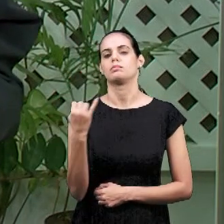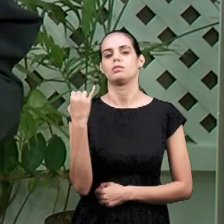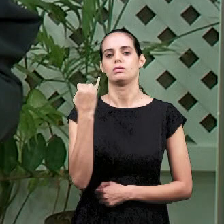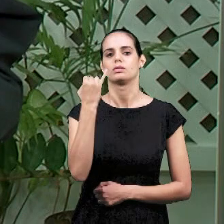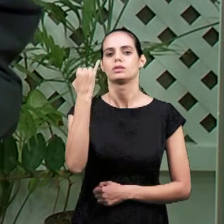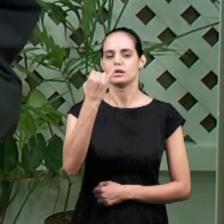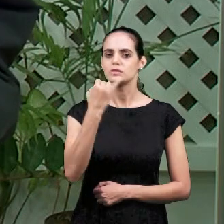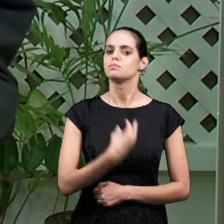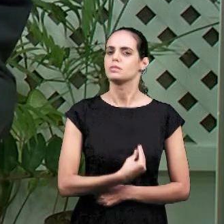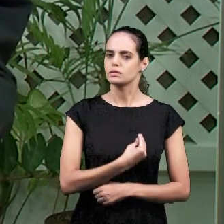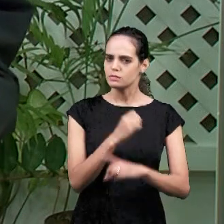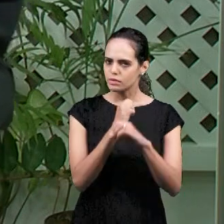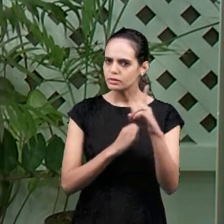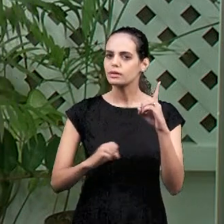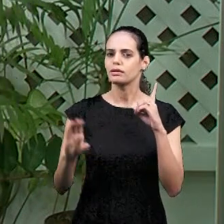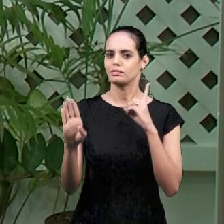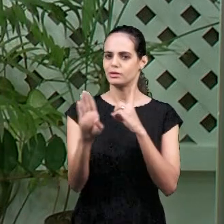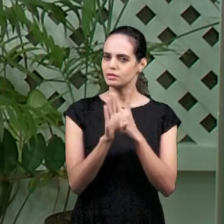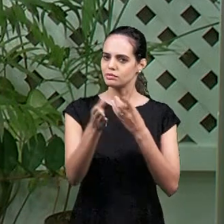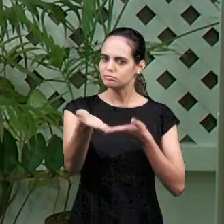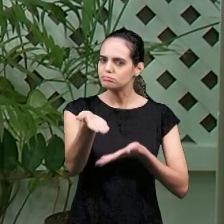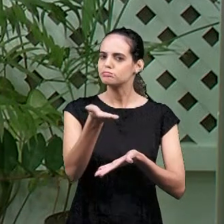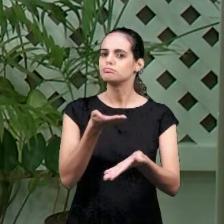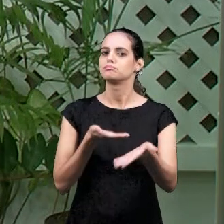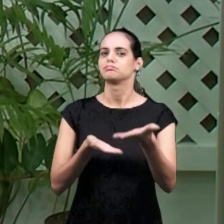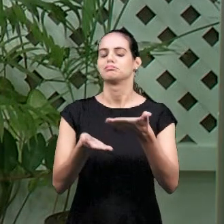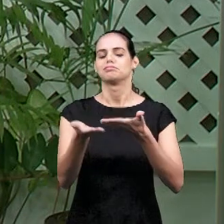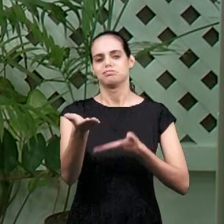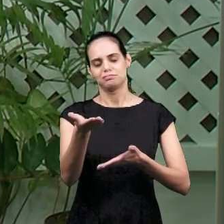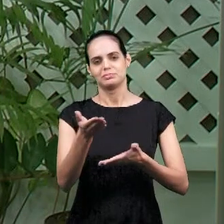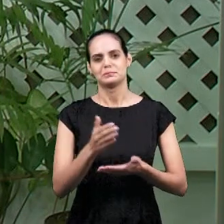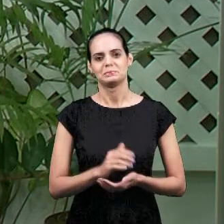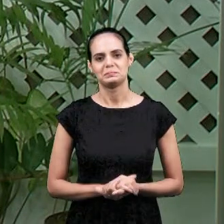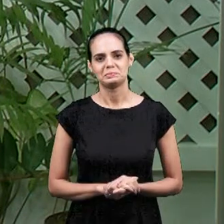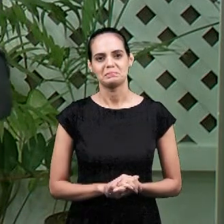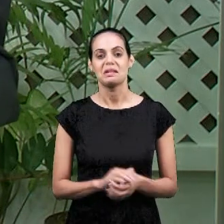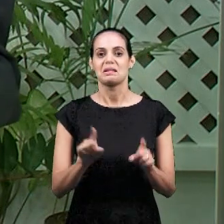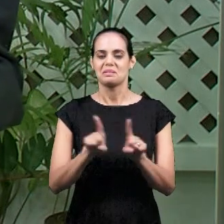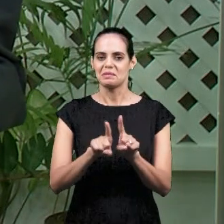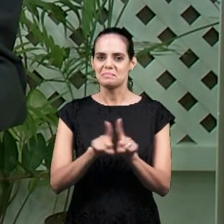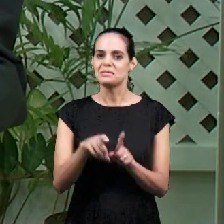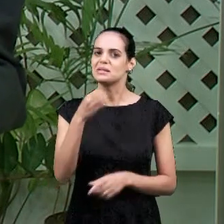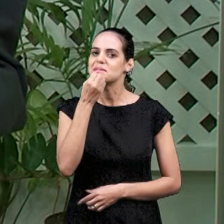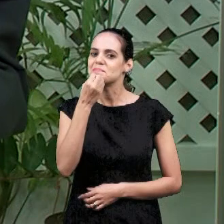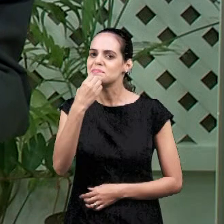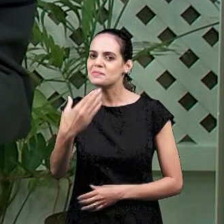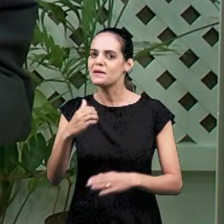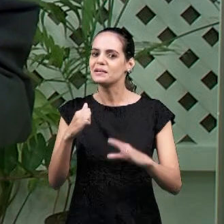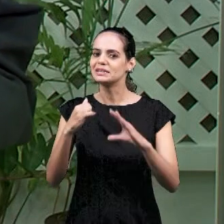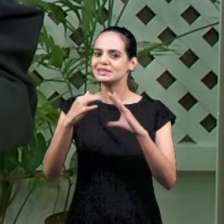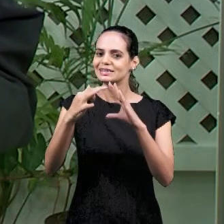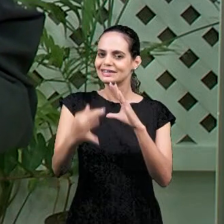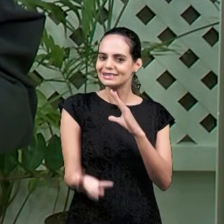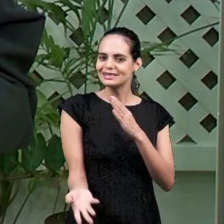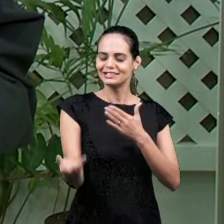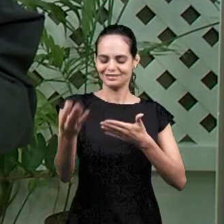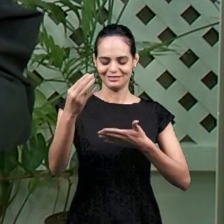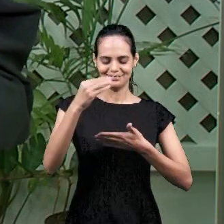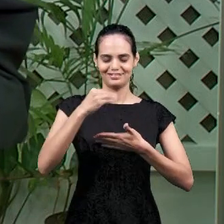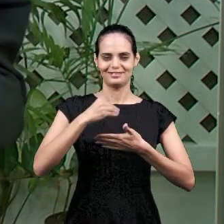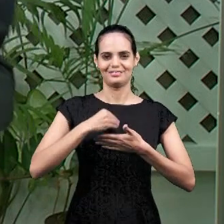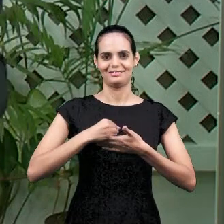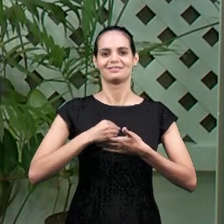train de se conscientiser du besoin que notre peuple participe de l'école biblique dominicale et puisse recevoir les